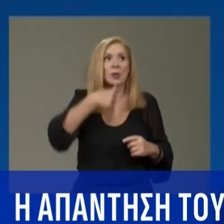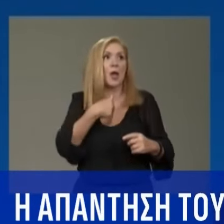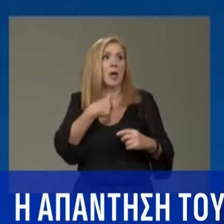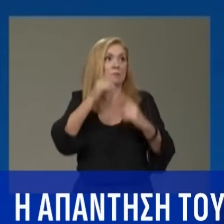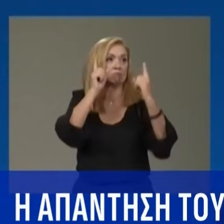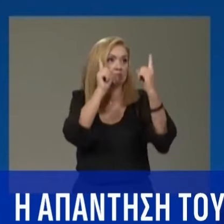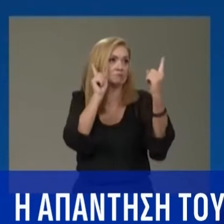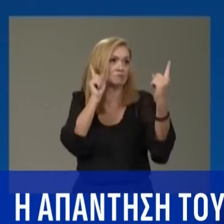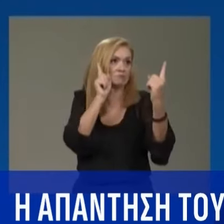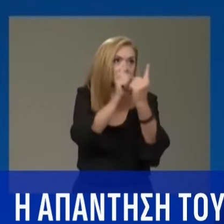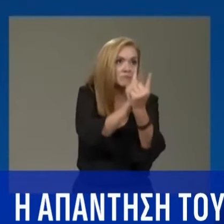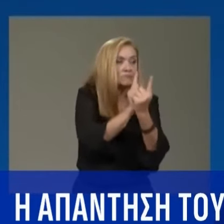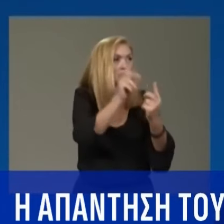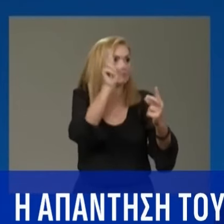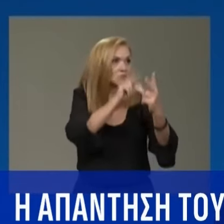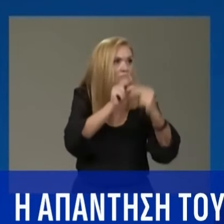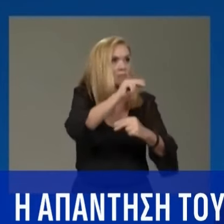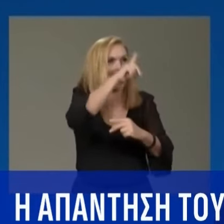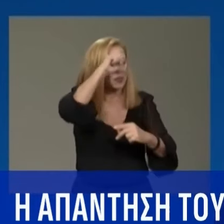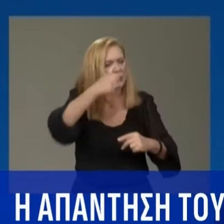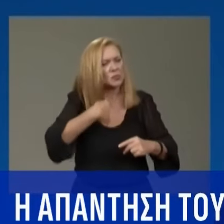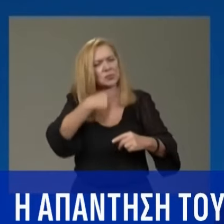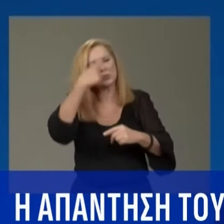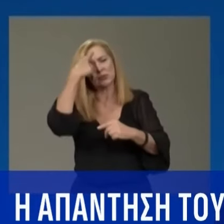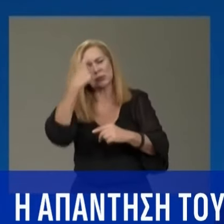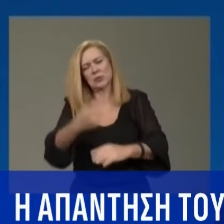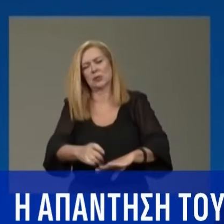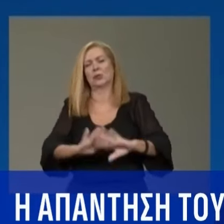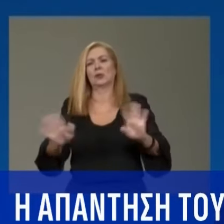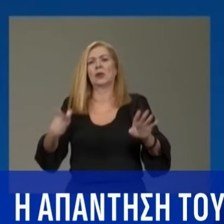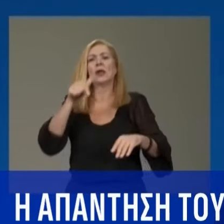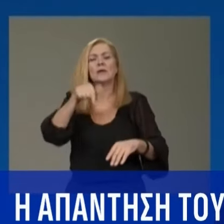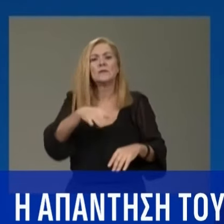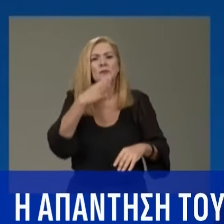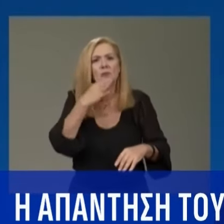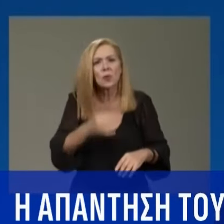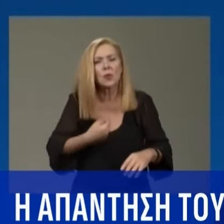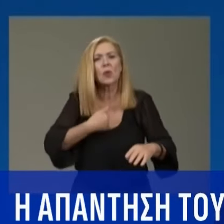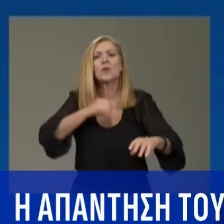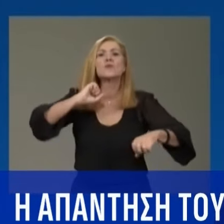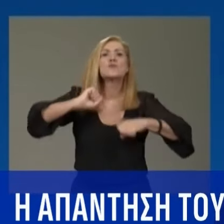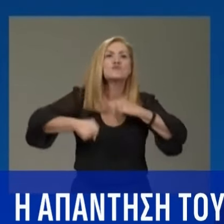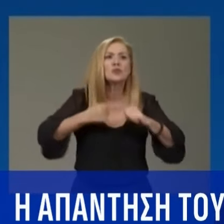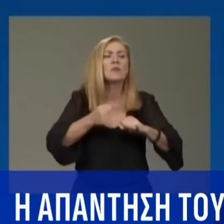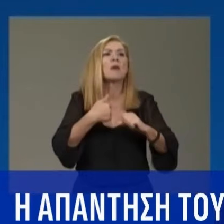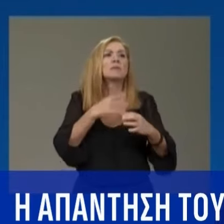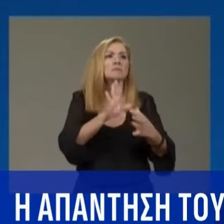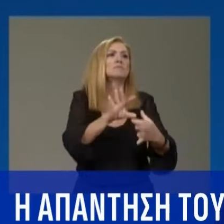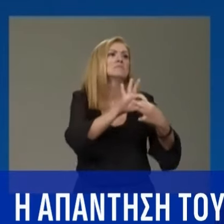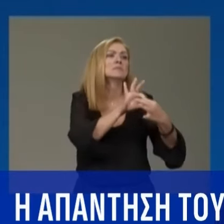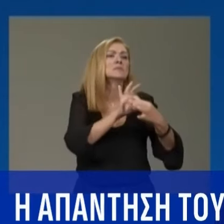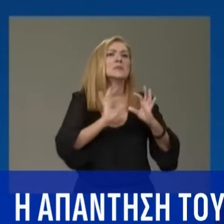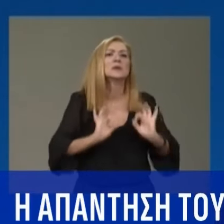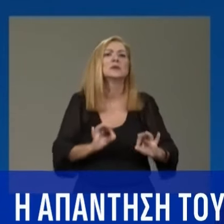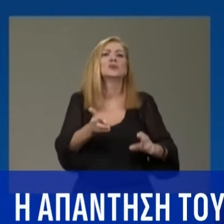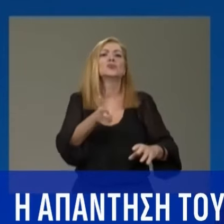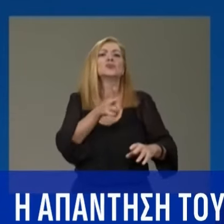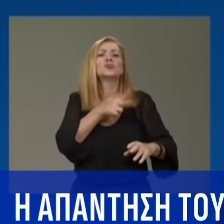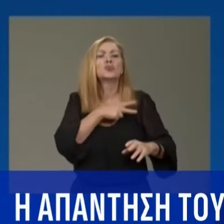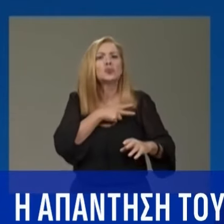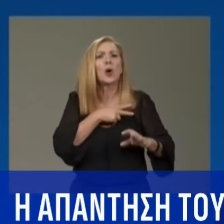και εξ αρχής προσέγγισα αυτή την προσπάθεια αποκατάστασης κανονικών σχέσεων